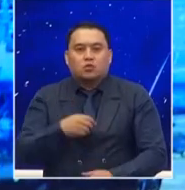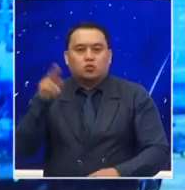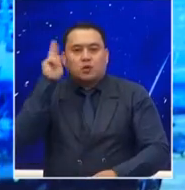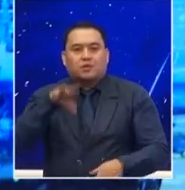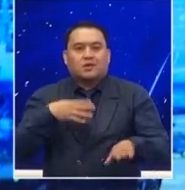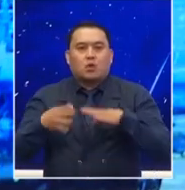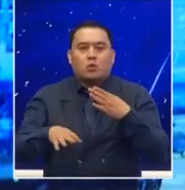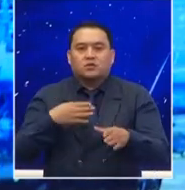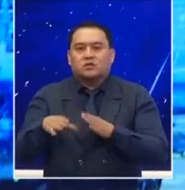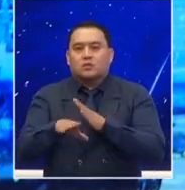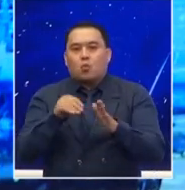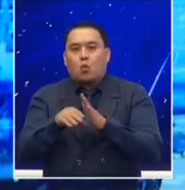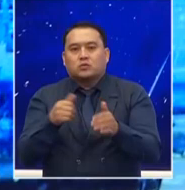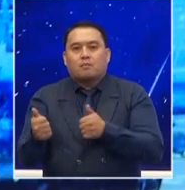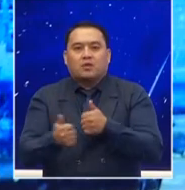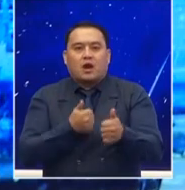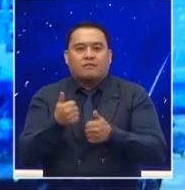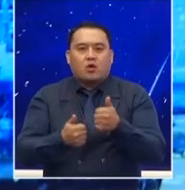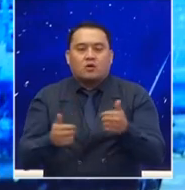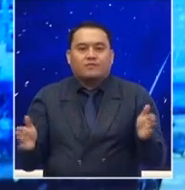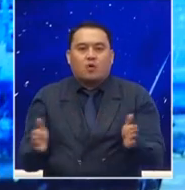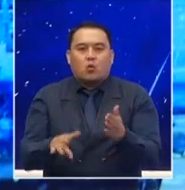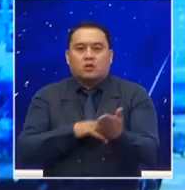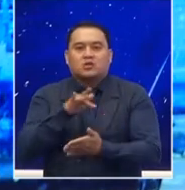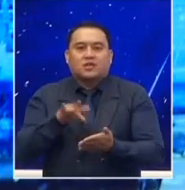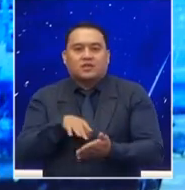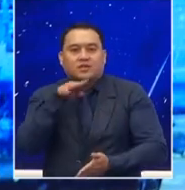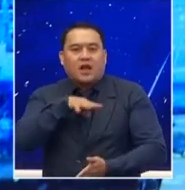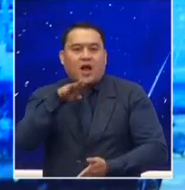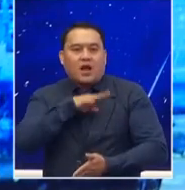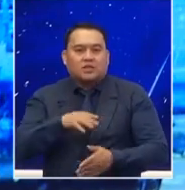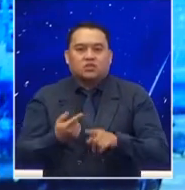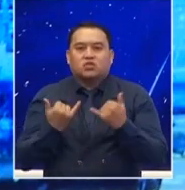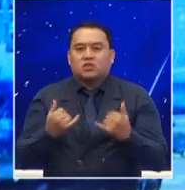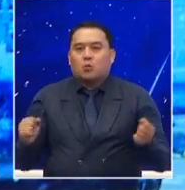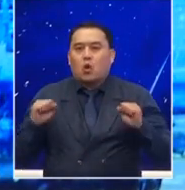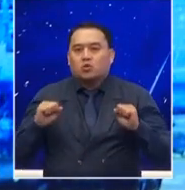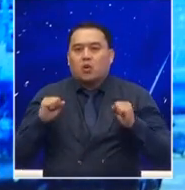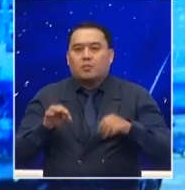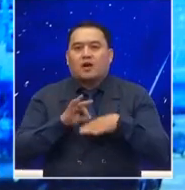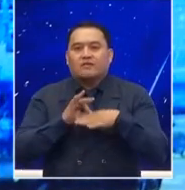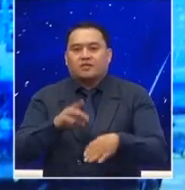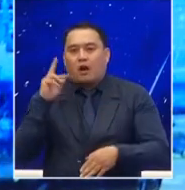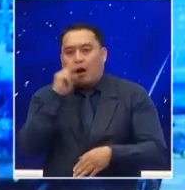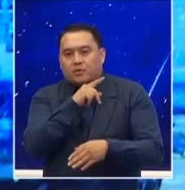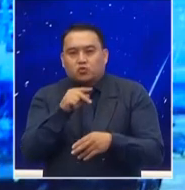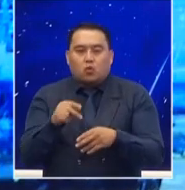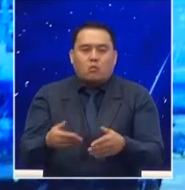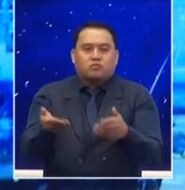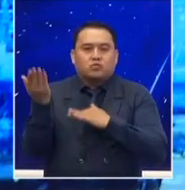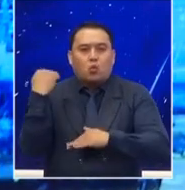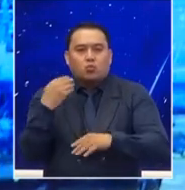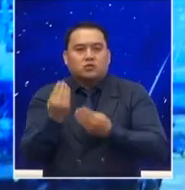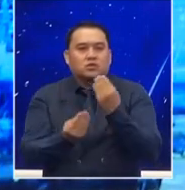Двухнедельный учебно-тренировочный сбор проходит в моногороде Текели. На данный момент спортсмены проводят работу над ошибками